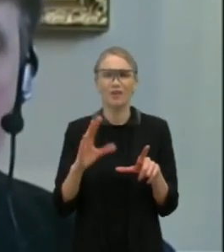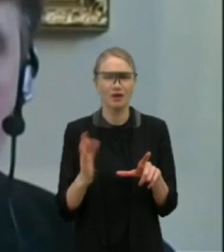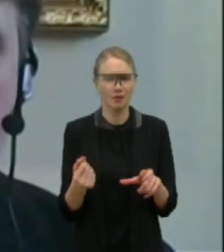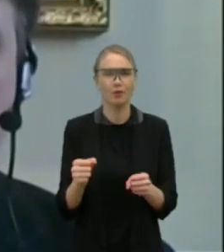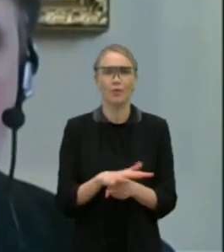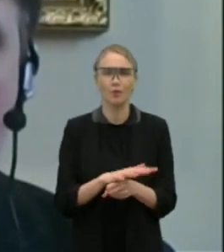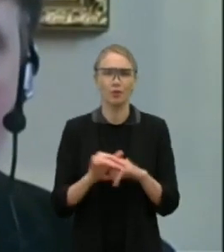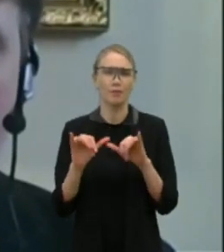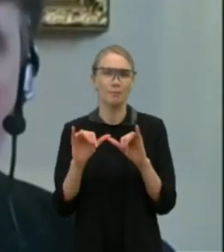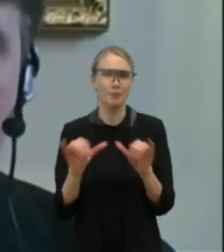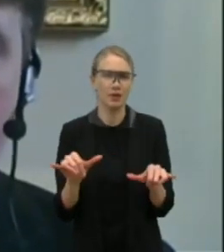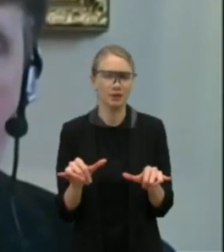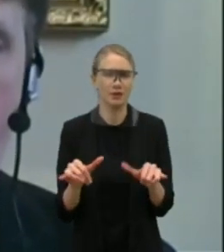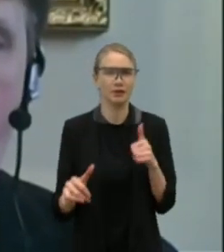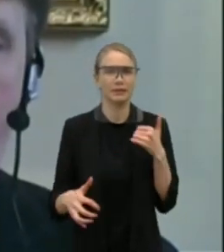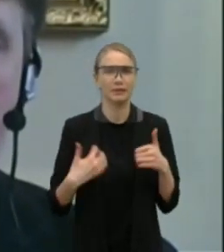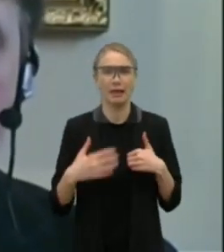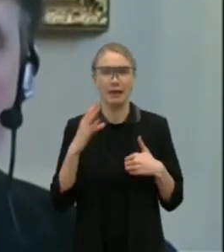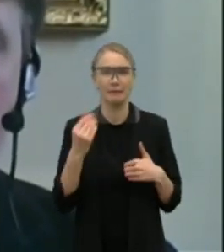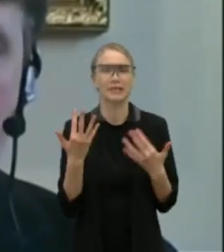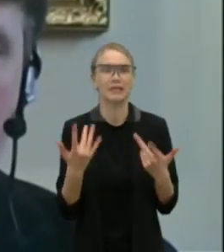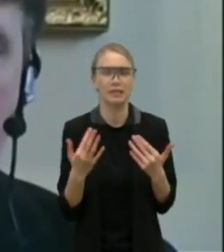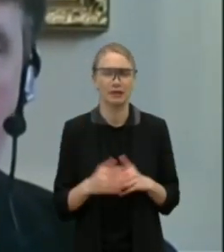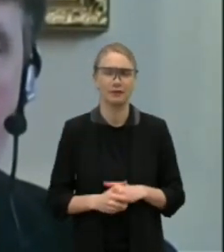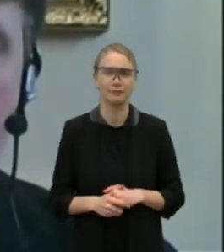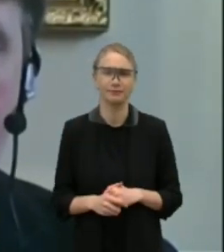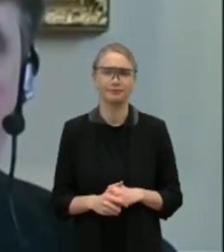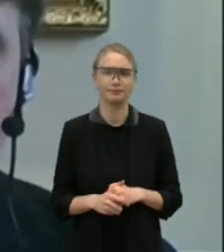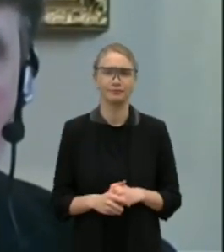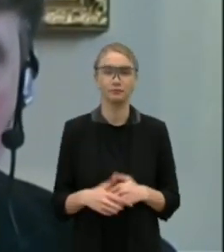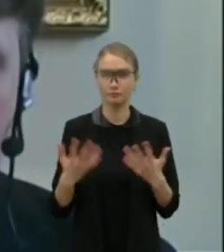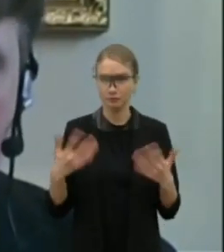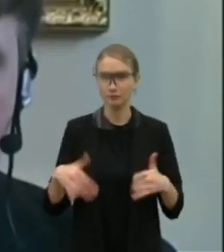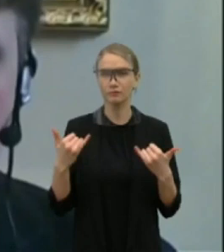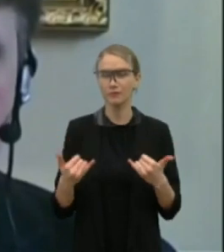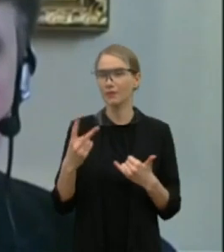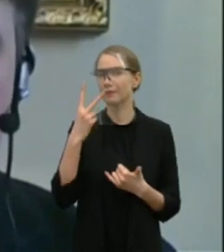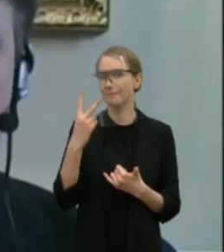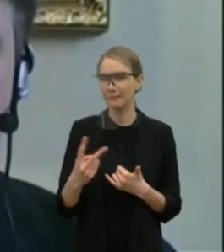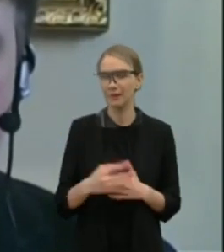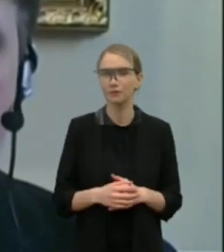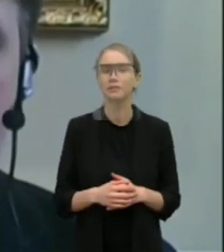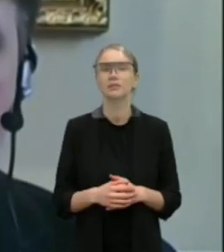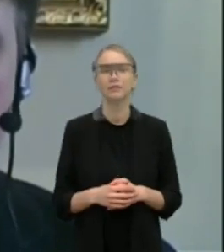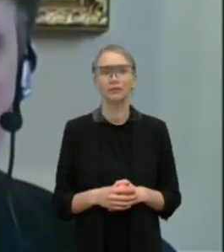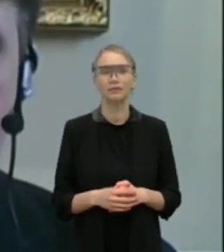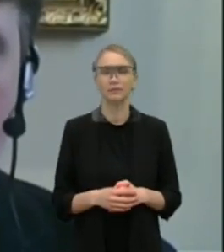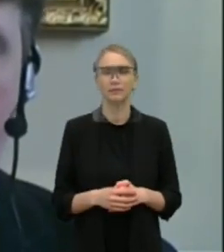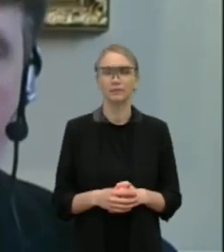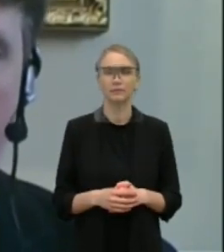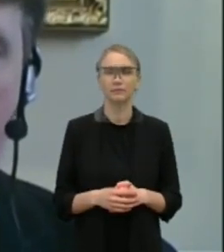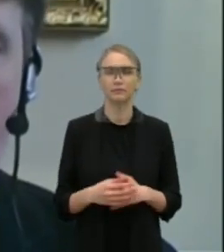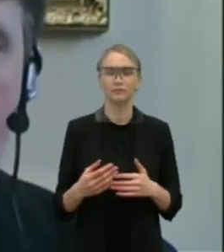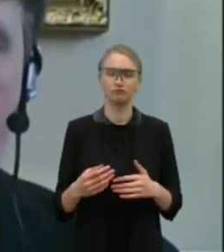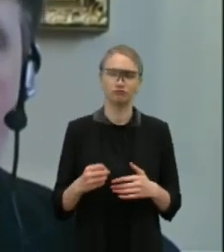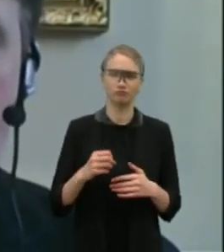plitimo tą greitį, tai vėl jau jisai pasiekė tą ribą žemiau kaip